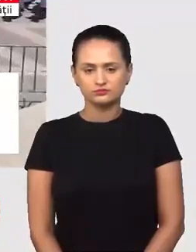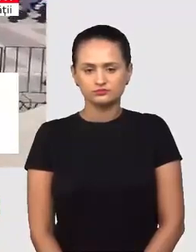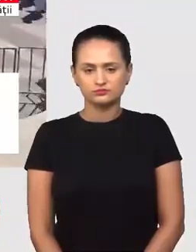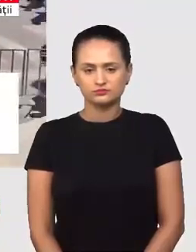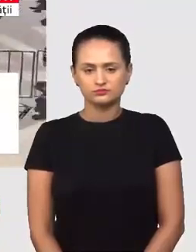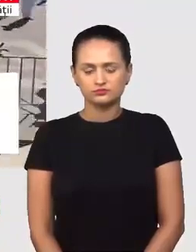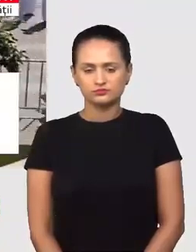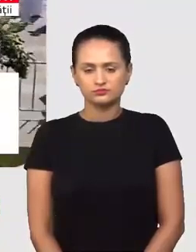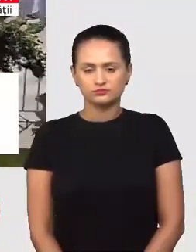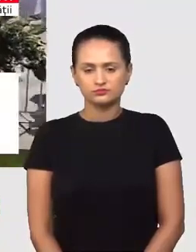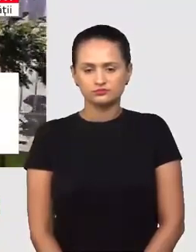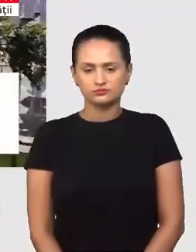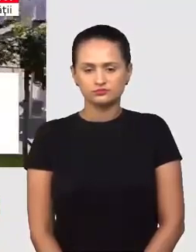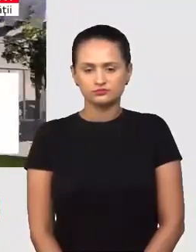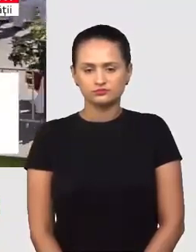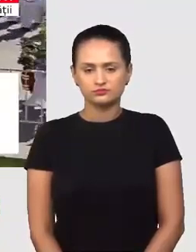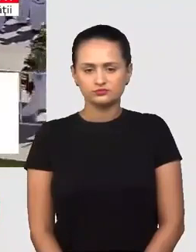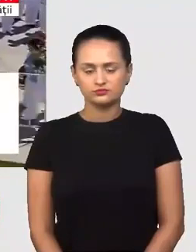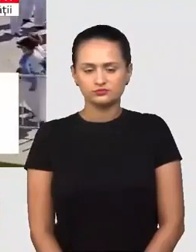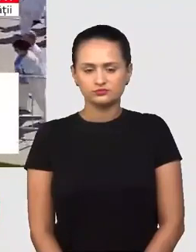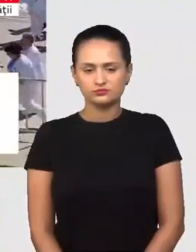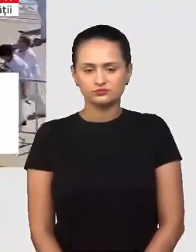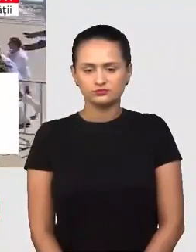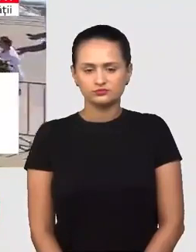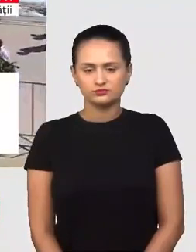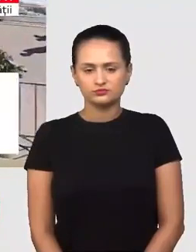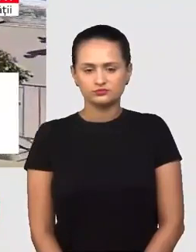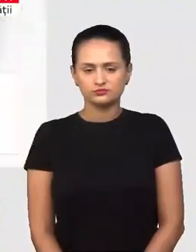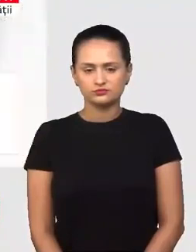de frontieră polonez, în care erau inclusiv